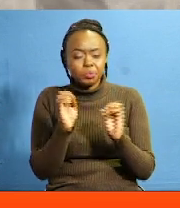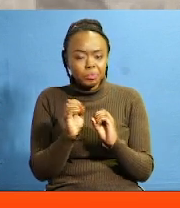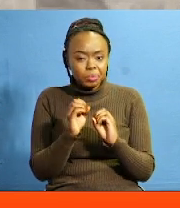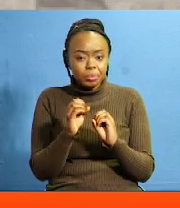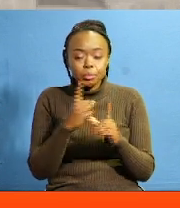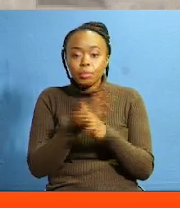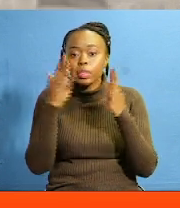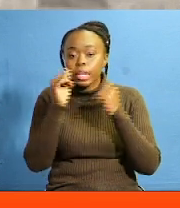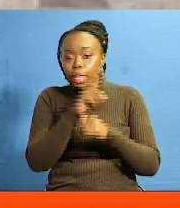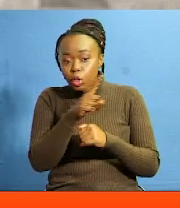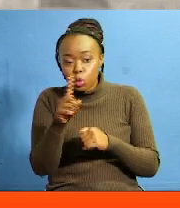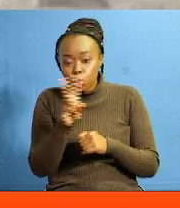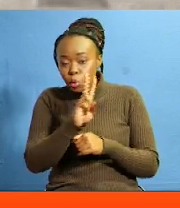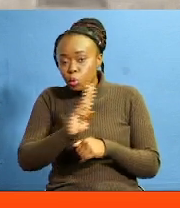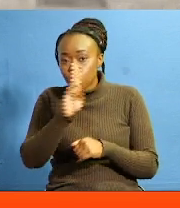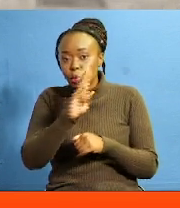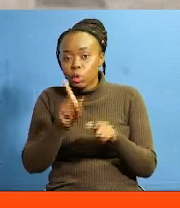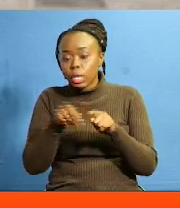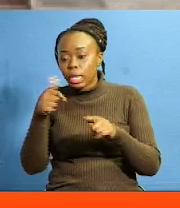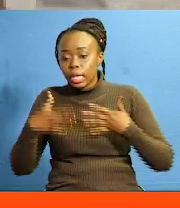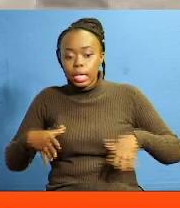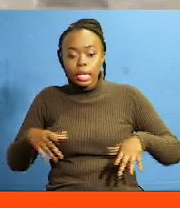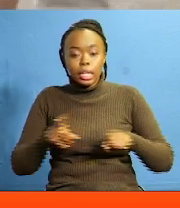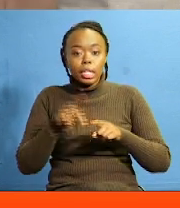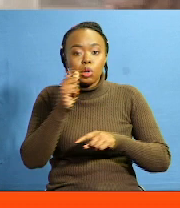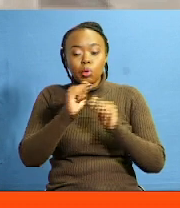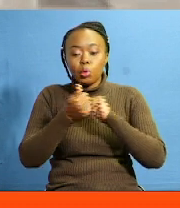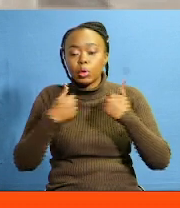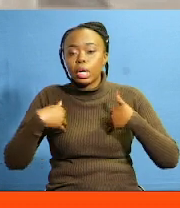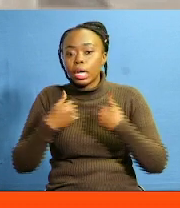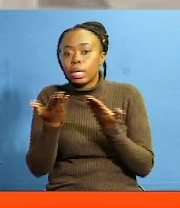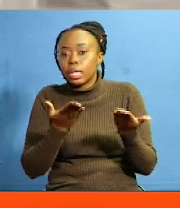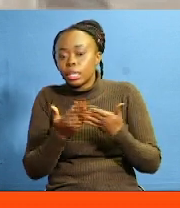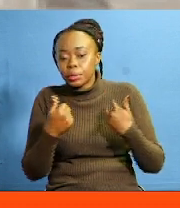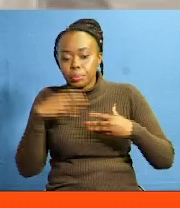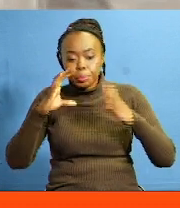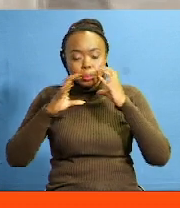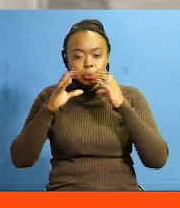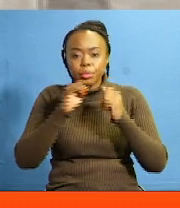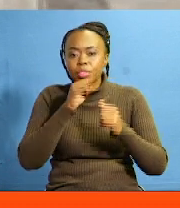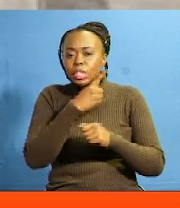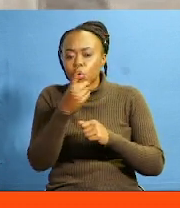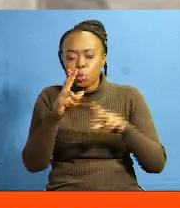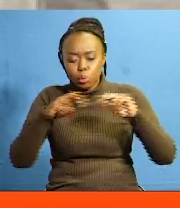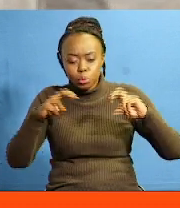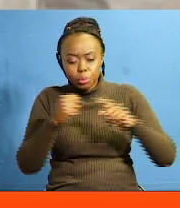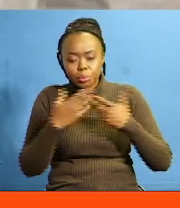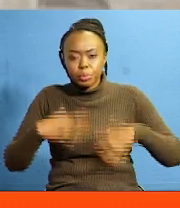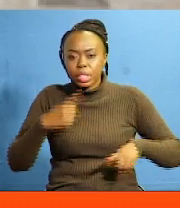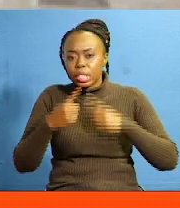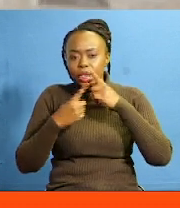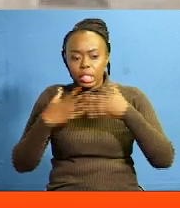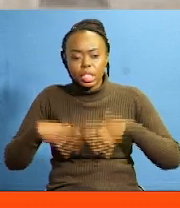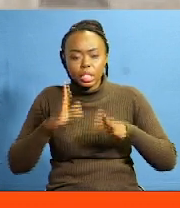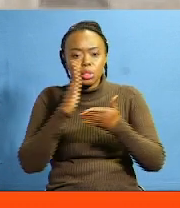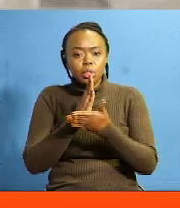It is a year you natumia kutrade na watu wengine na ushenzi mwingine mnafanya mahali, mnafanya pale, mnaongea eti unasanyasanya watu, unaambia watu wewe